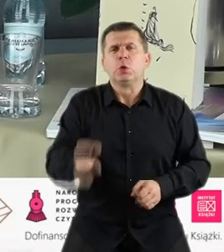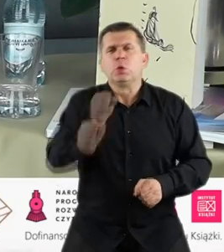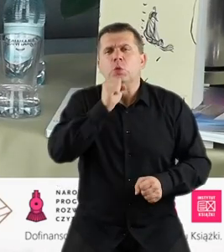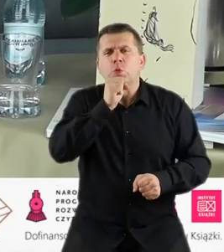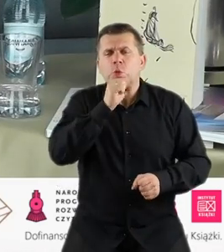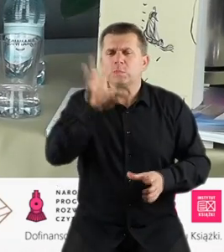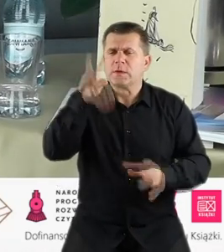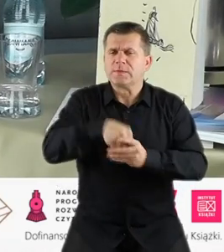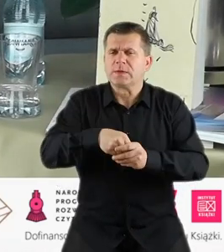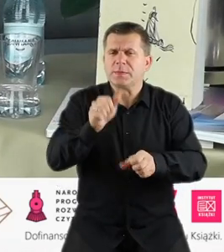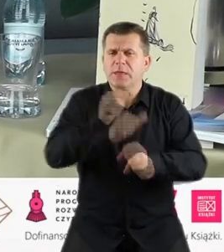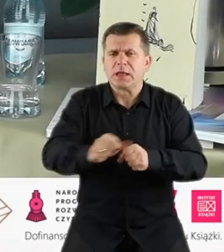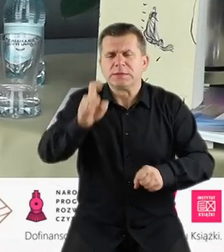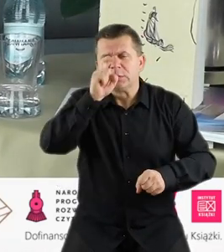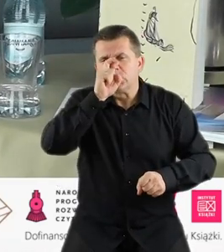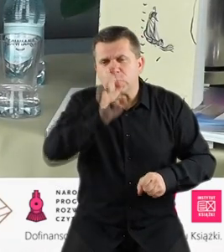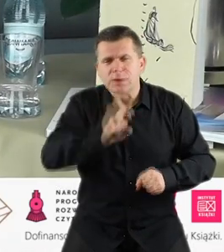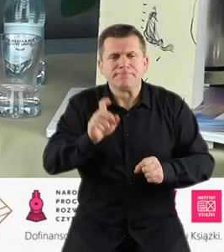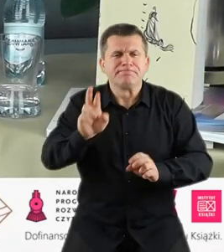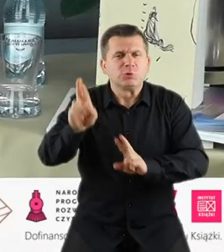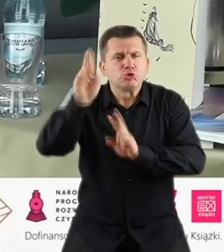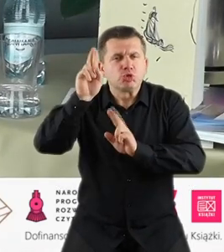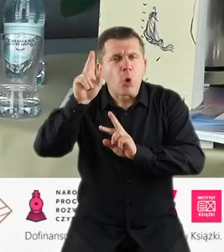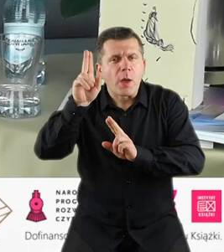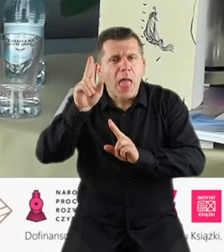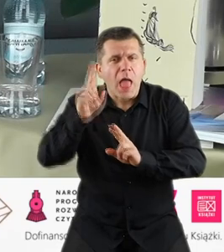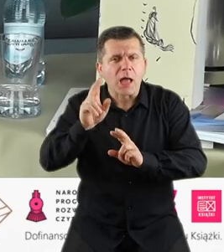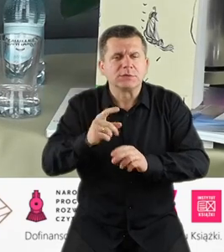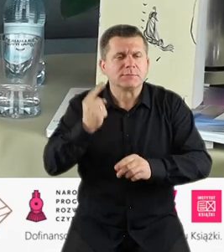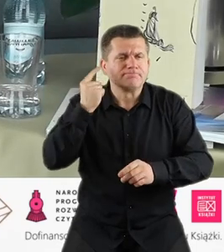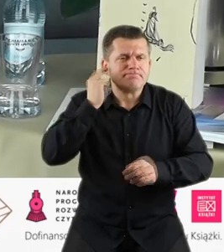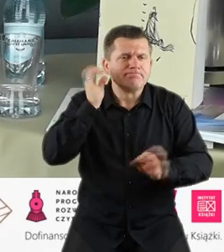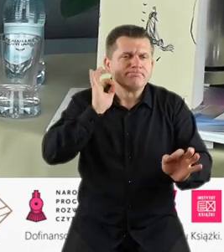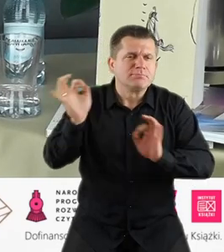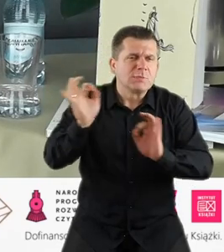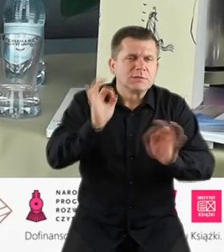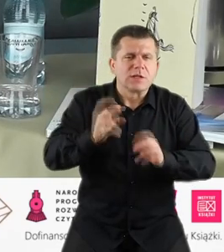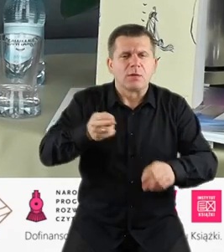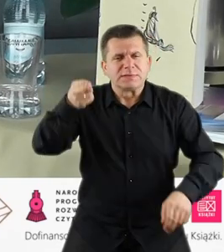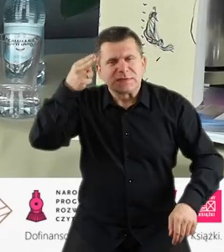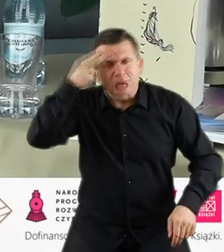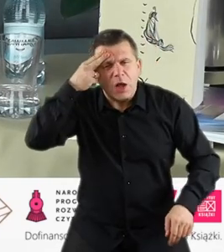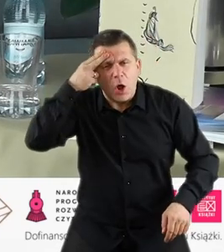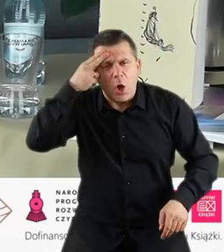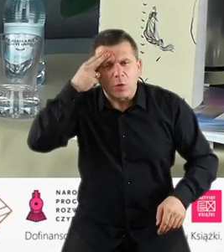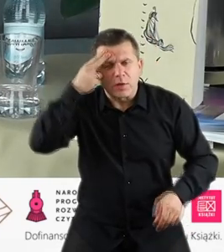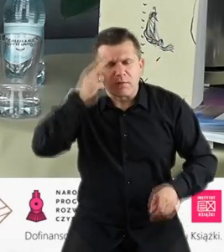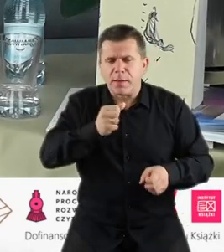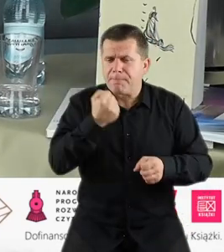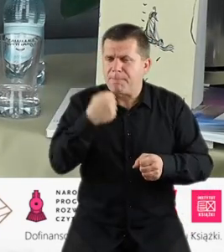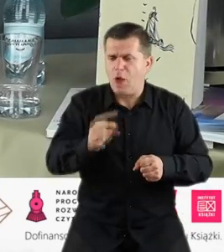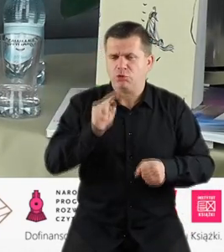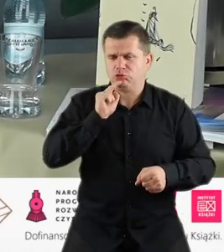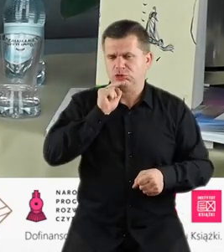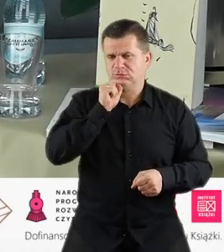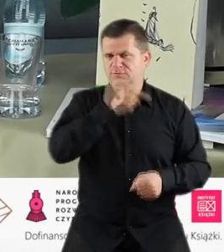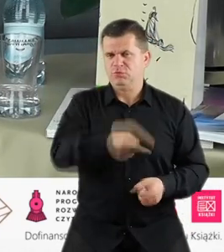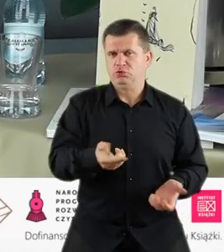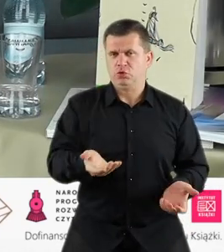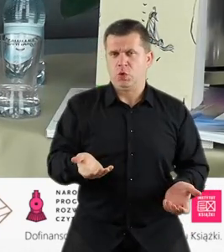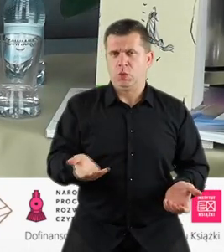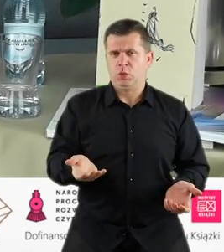takich dużo jest w tym złych skojarzeń, złych przesądów, stereotypów, które są bardzo krzywdzące.